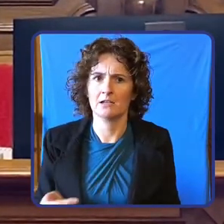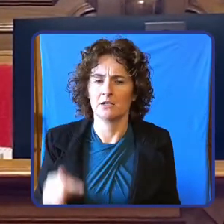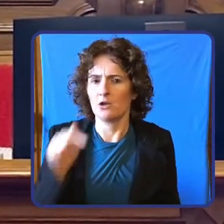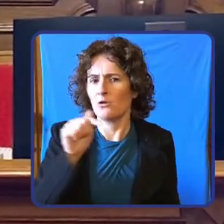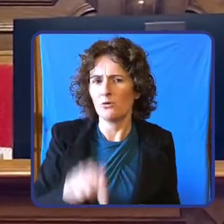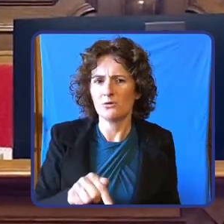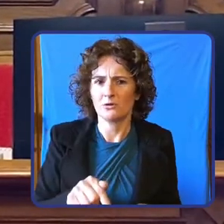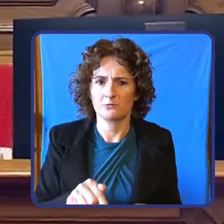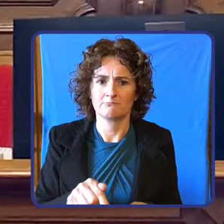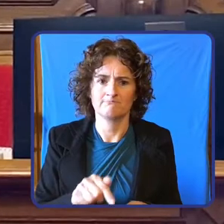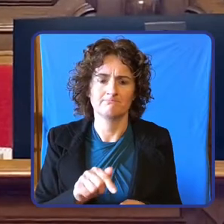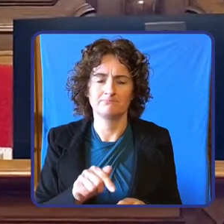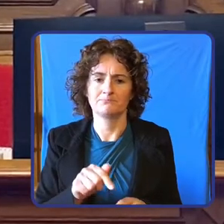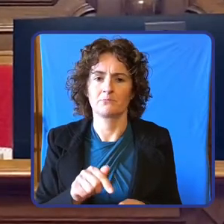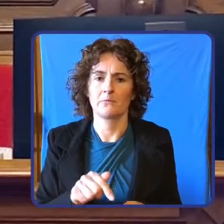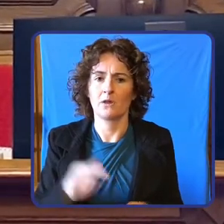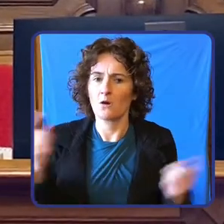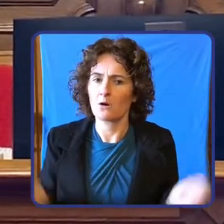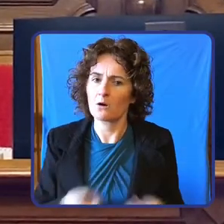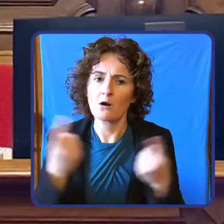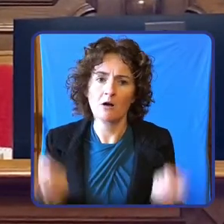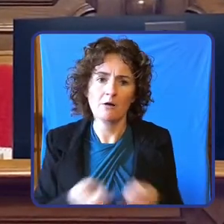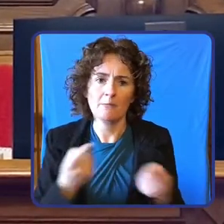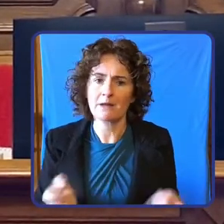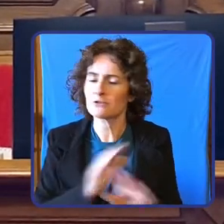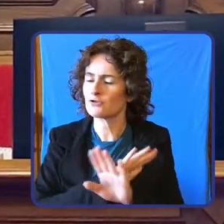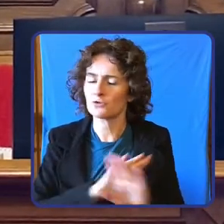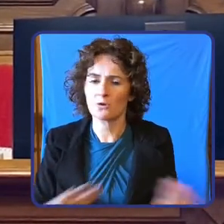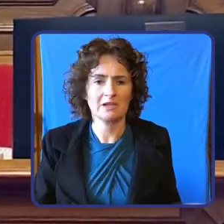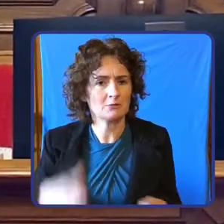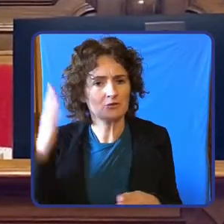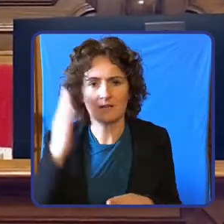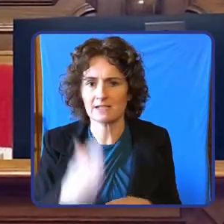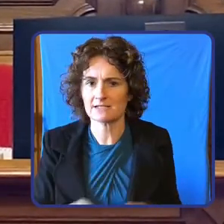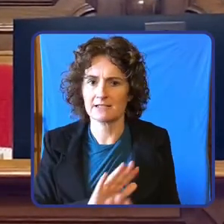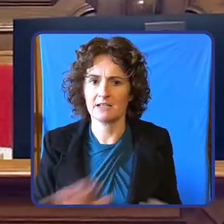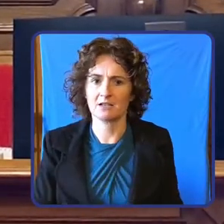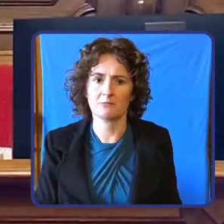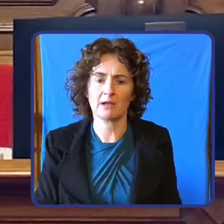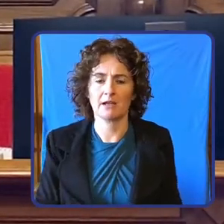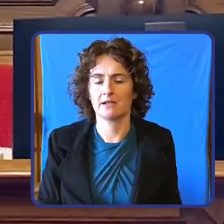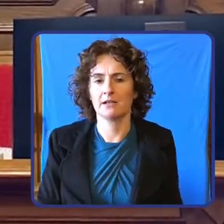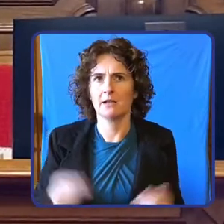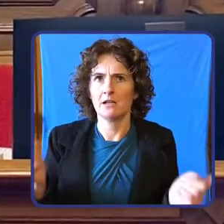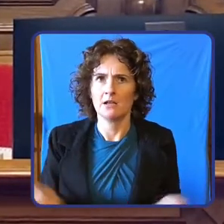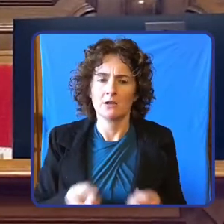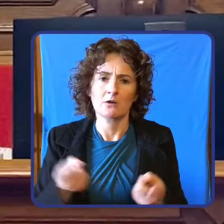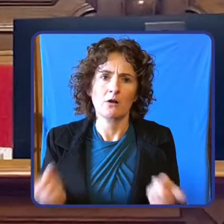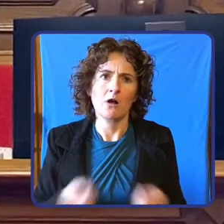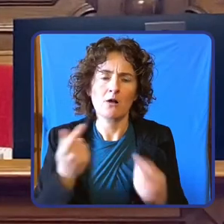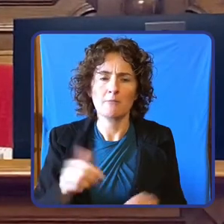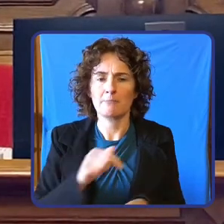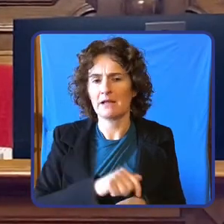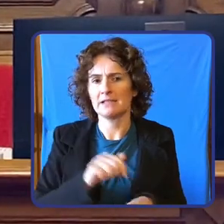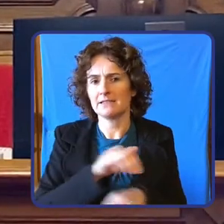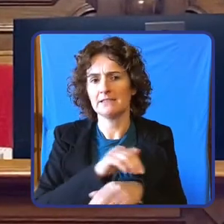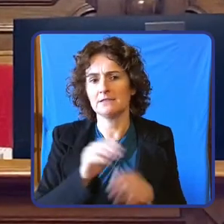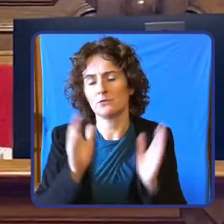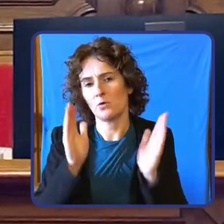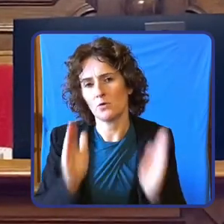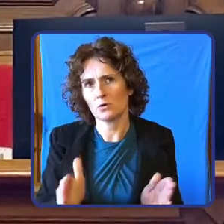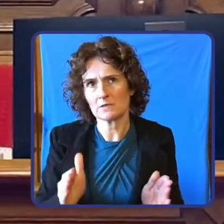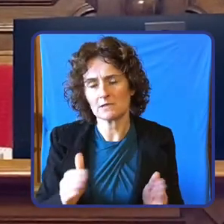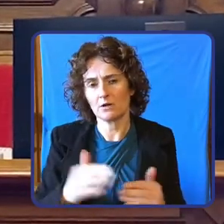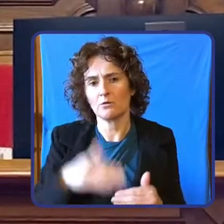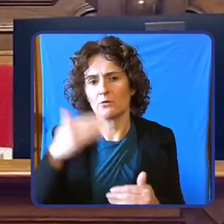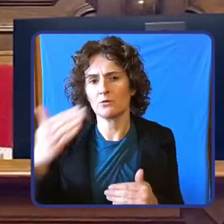kampányt. Amikor elvileg nem volt kampányidőszak, 2019 elején,